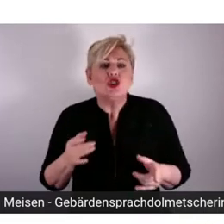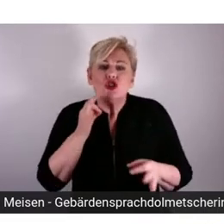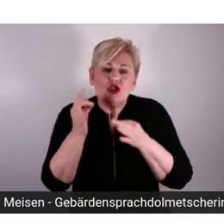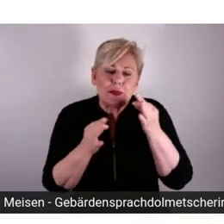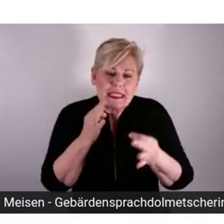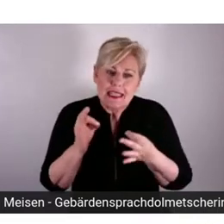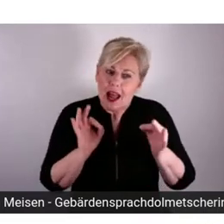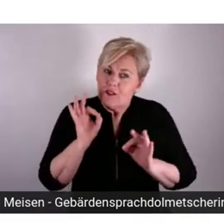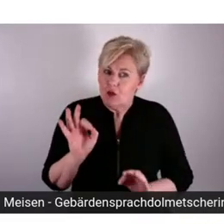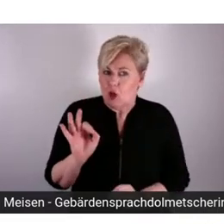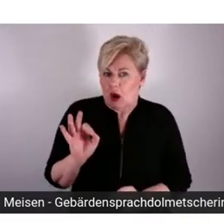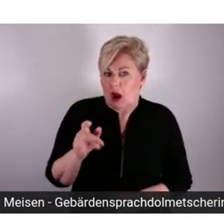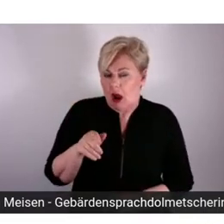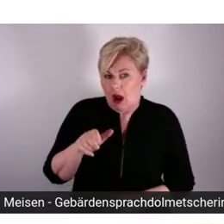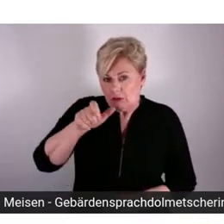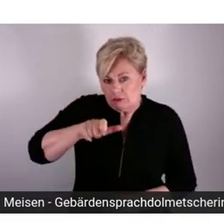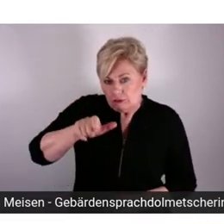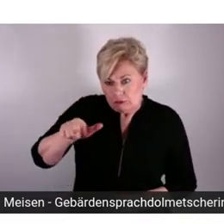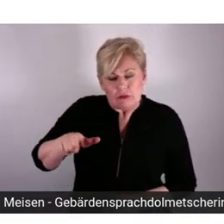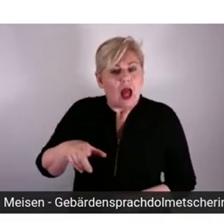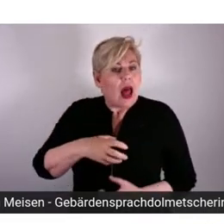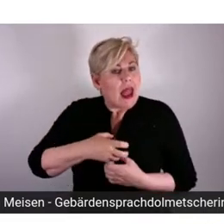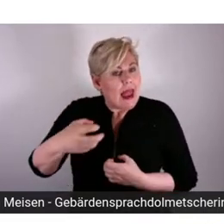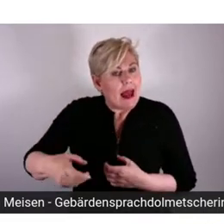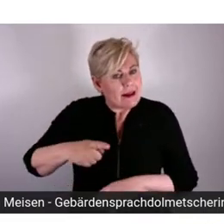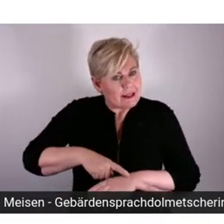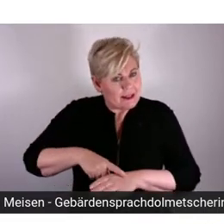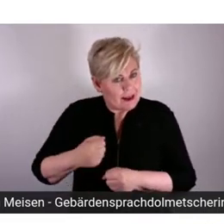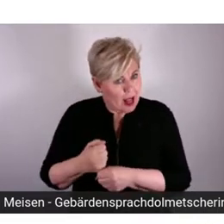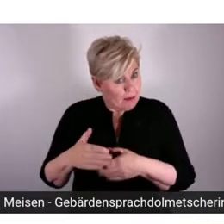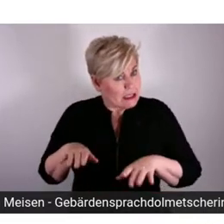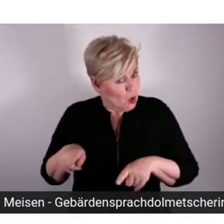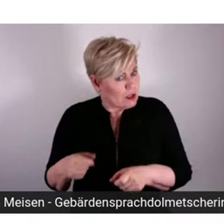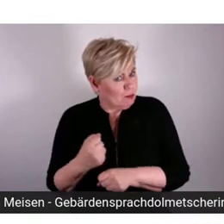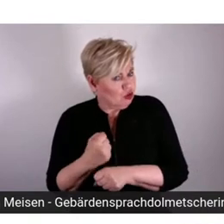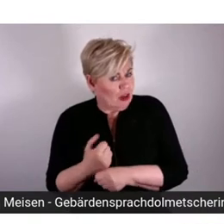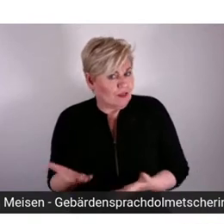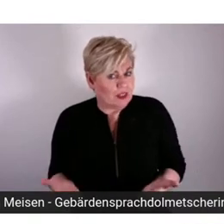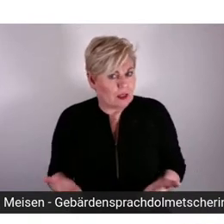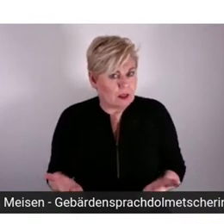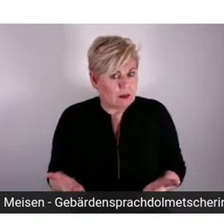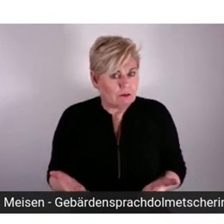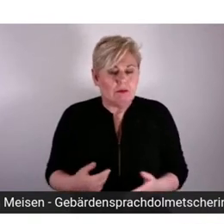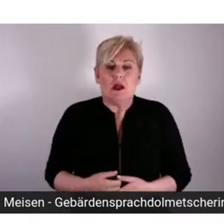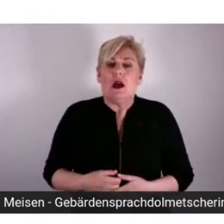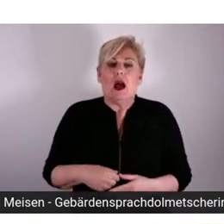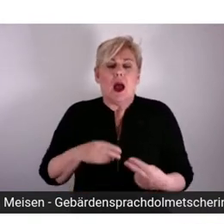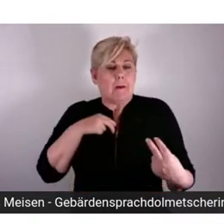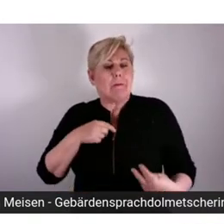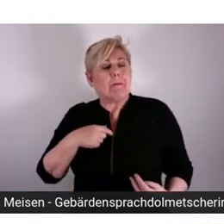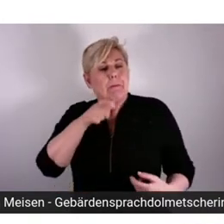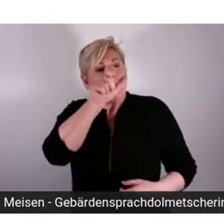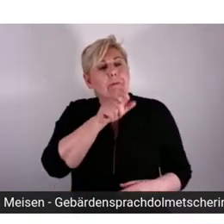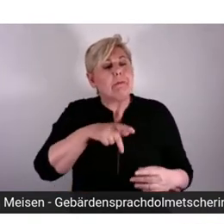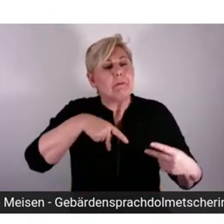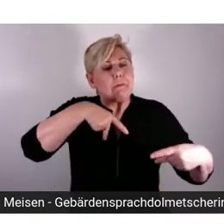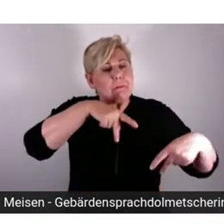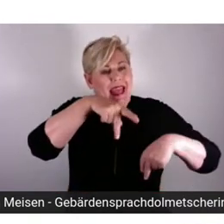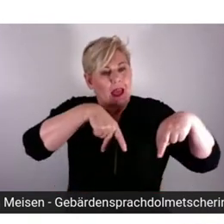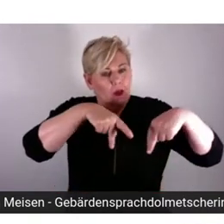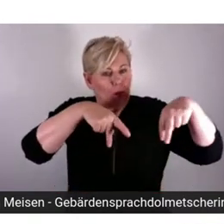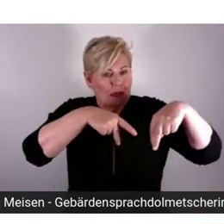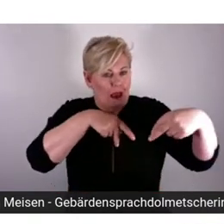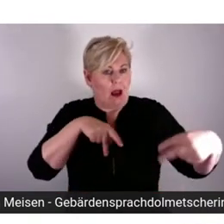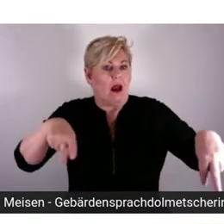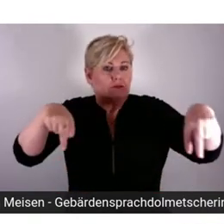für und um und mit Langzeitarbeitslosen beschäftigen, Peer-to-Peer-Beratung und ähnliche Dinge. Und das ist, glaube ich, ganz wichtig, dass wir die